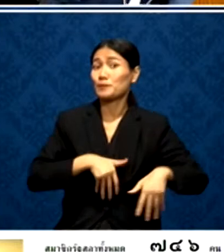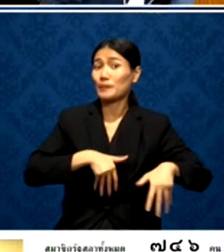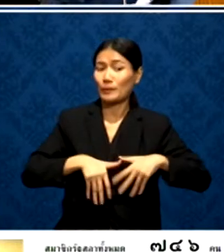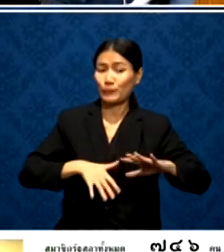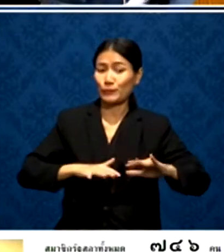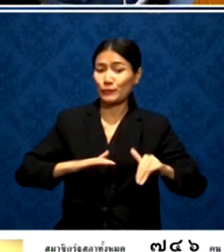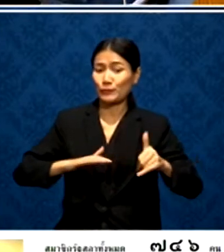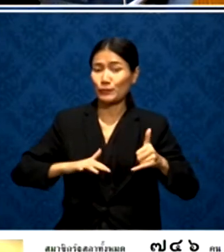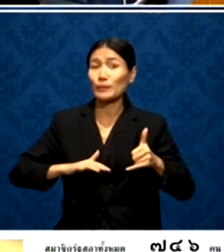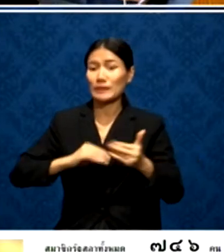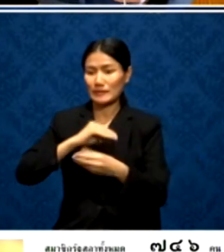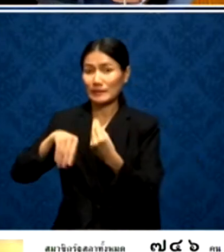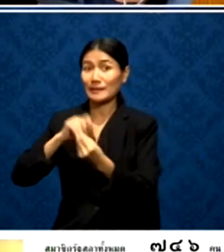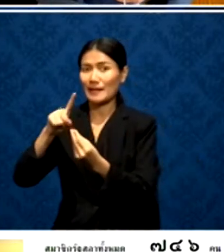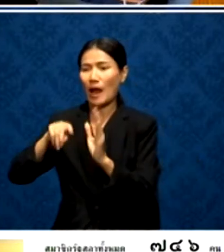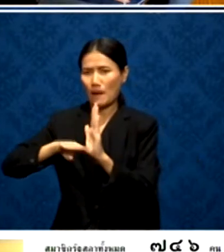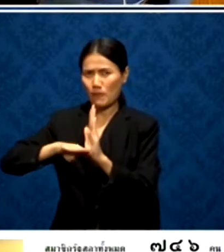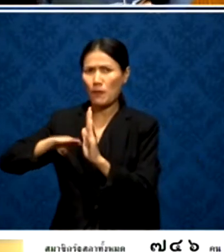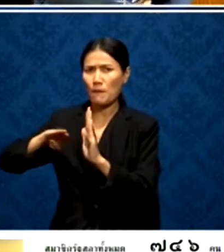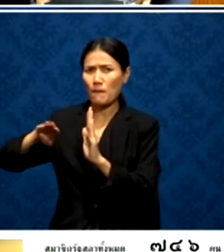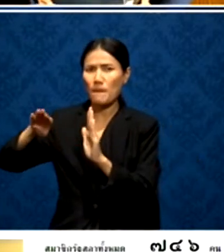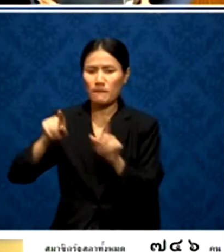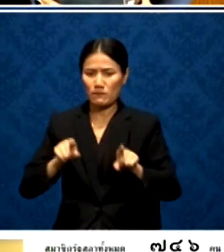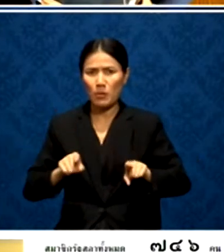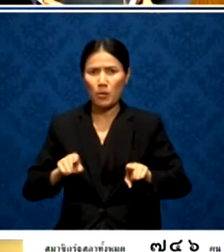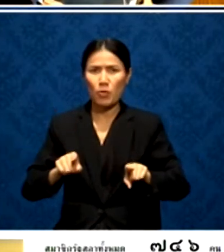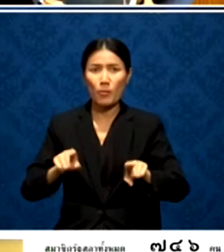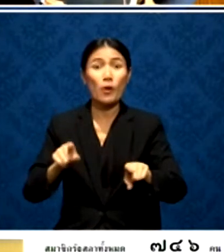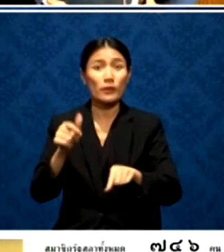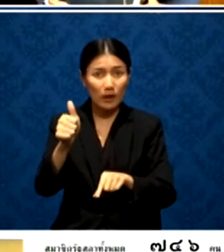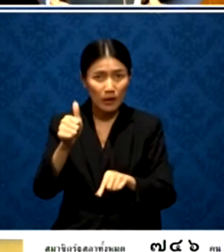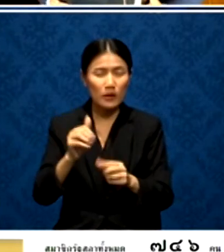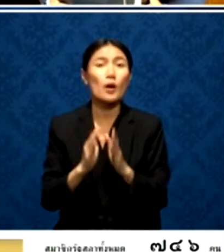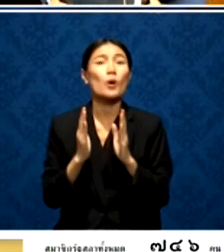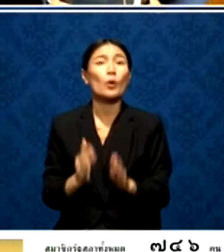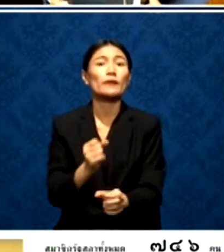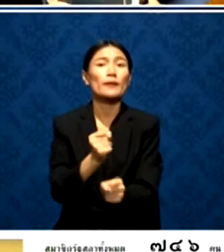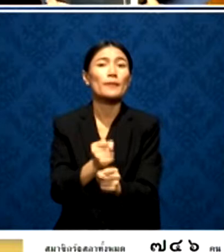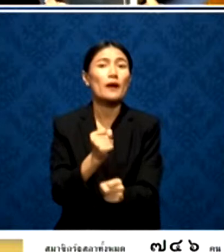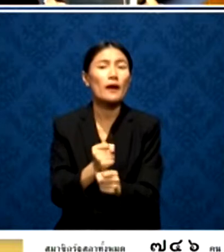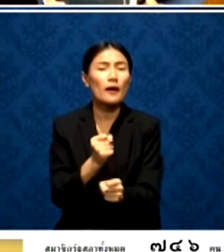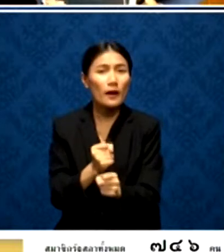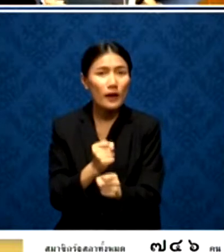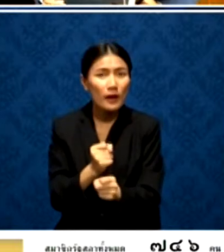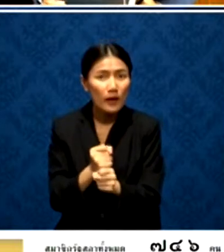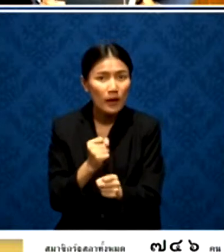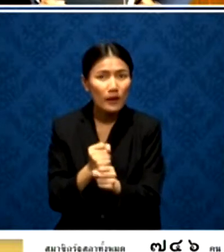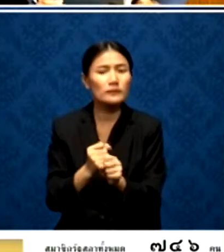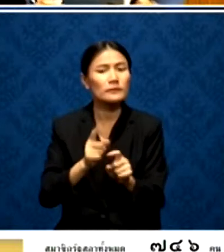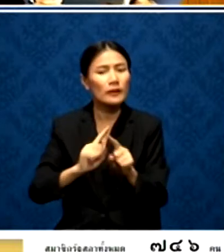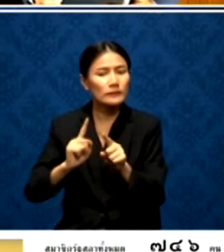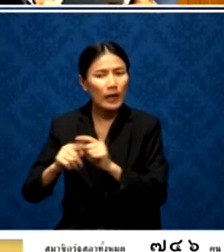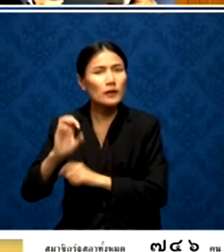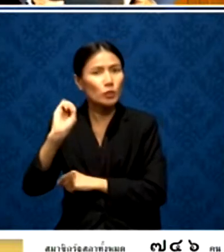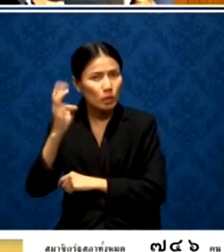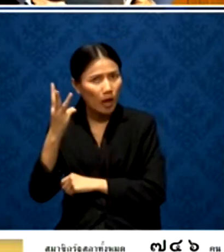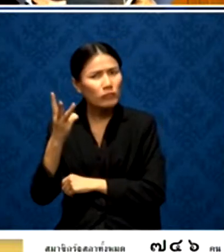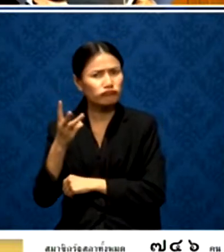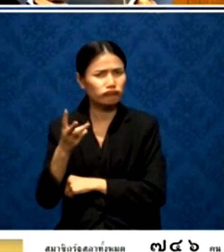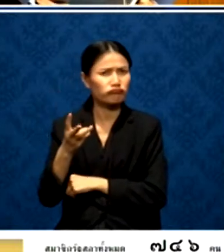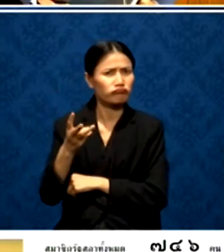ศรวมทั้งสามารถทำให้ผู้ใช้แรงงานเข้าถึงระบบสวัสดิการที่เหมาะสม